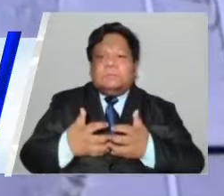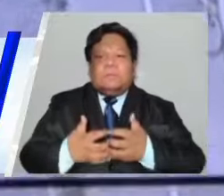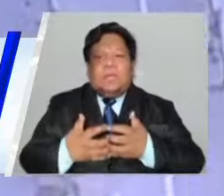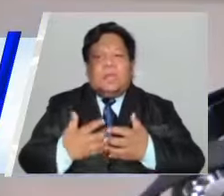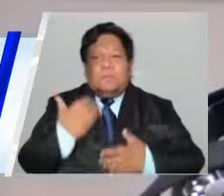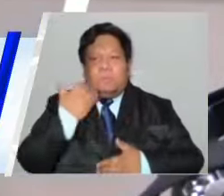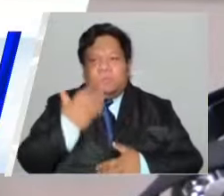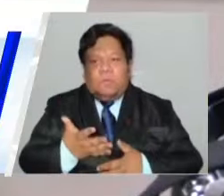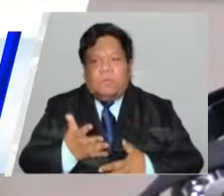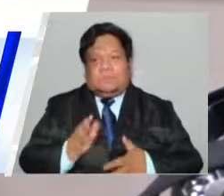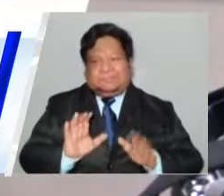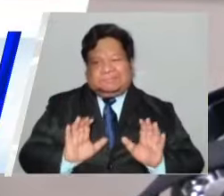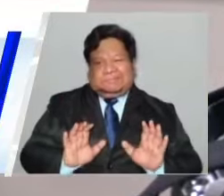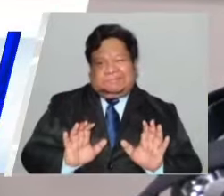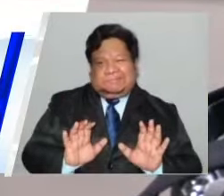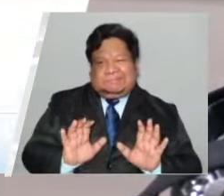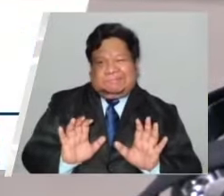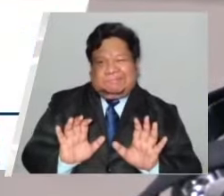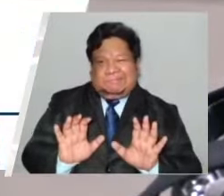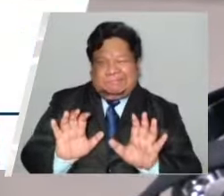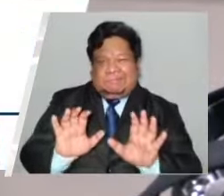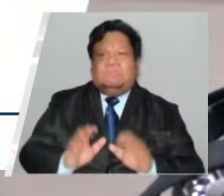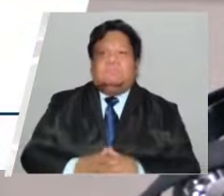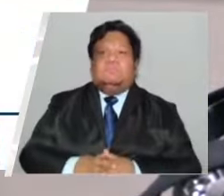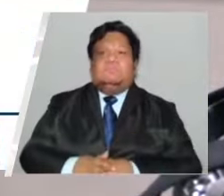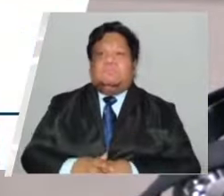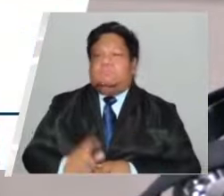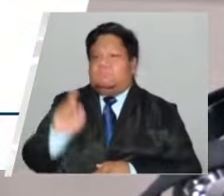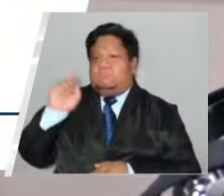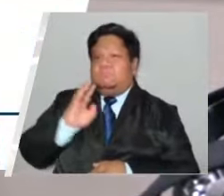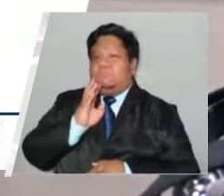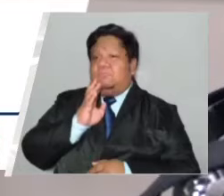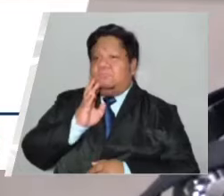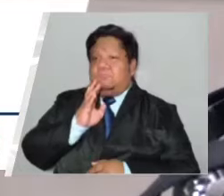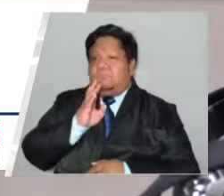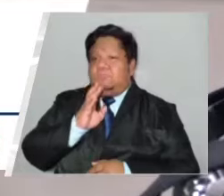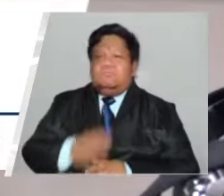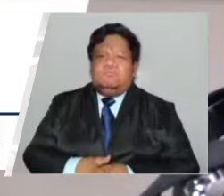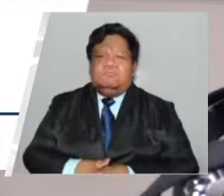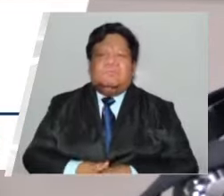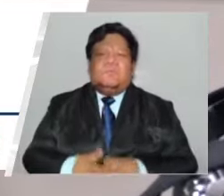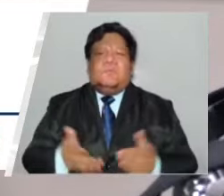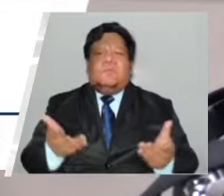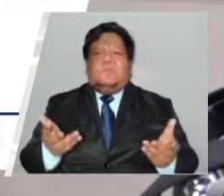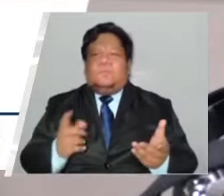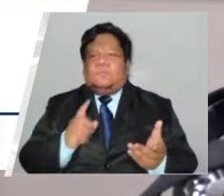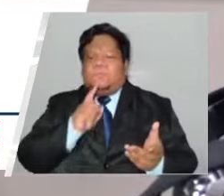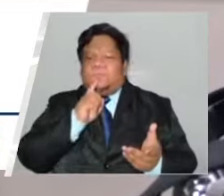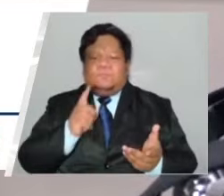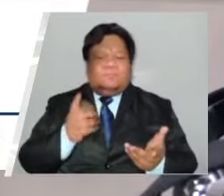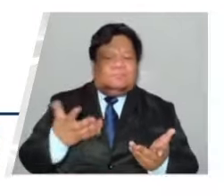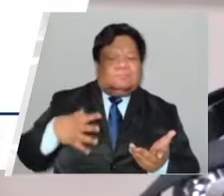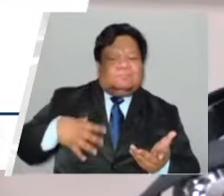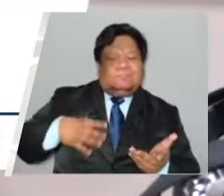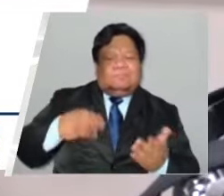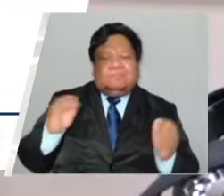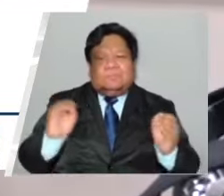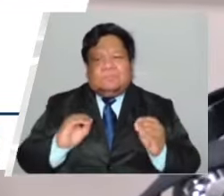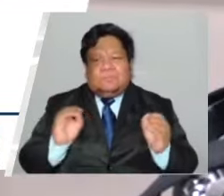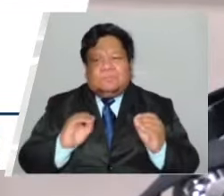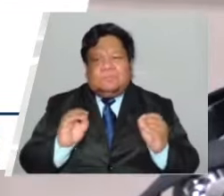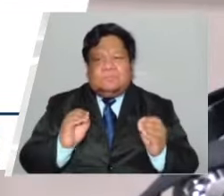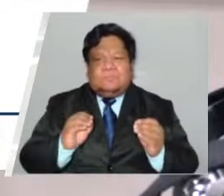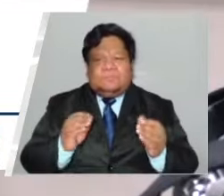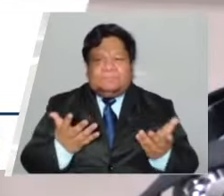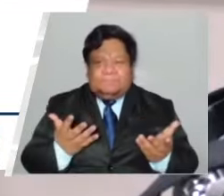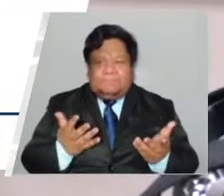sa likuran. So, gi-advise ni sa mga kauban nga ay nalag appeal tay sa diha na lang kasasakyanan, pamatawag na to